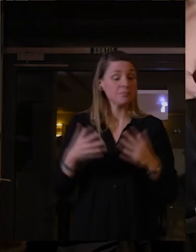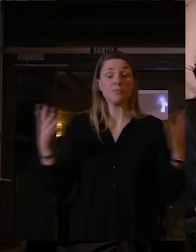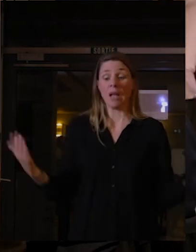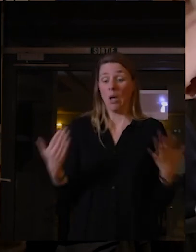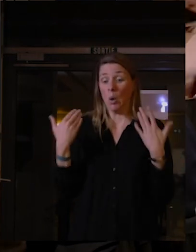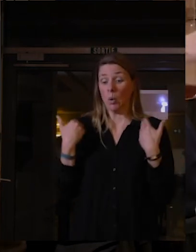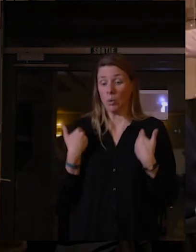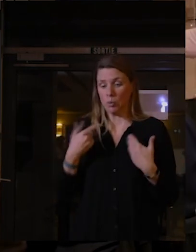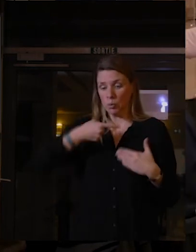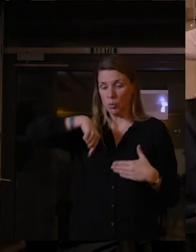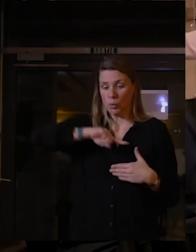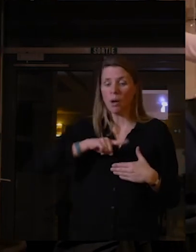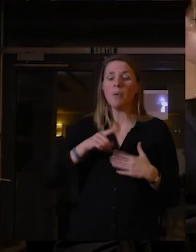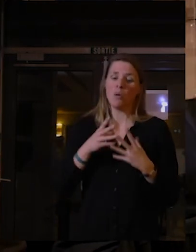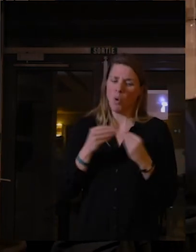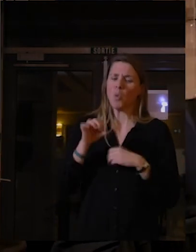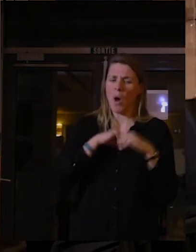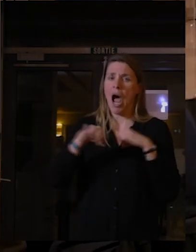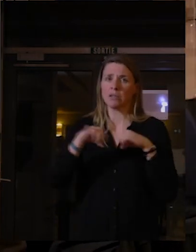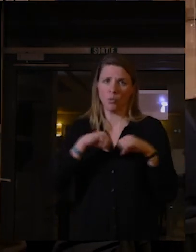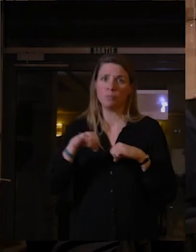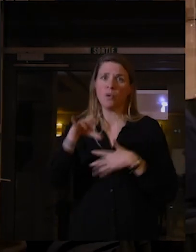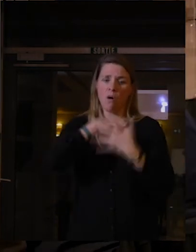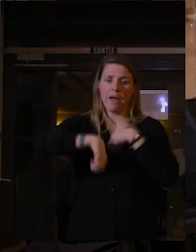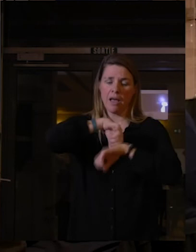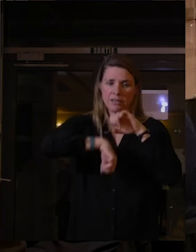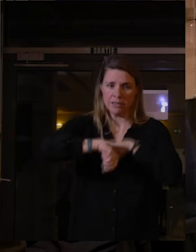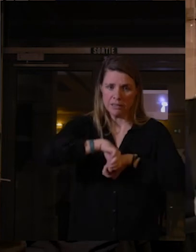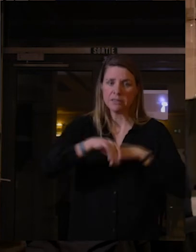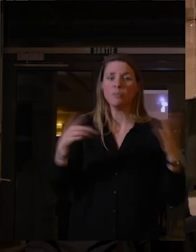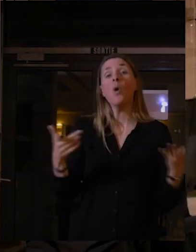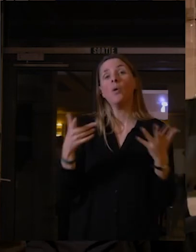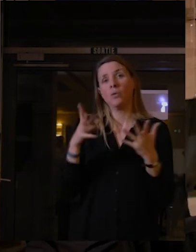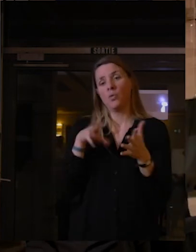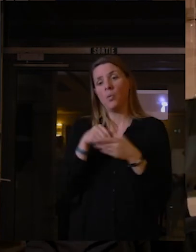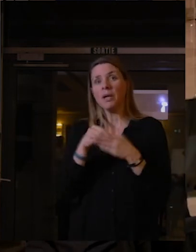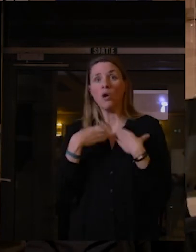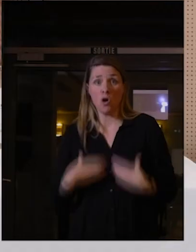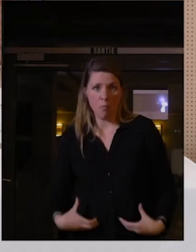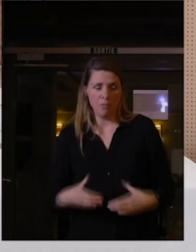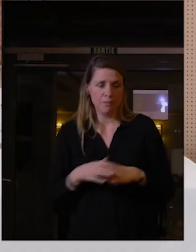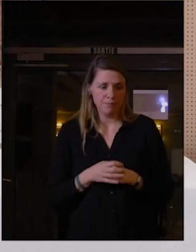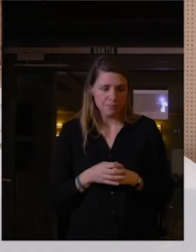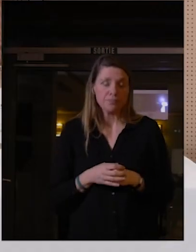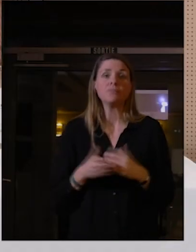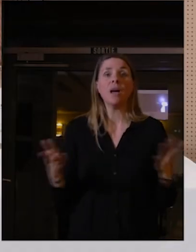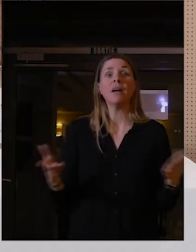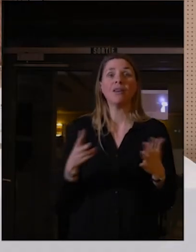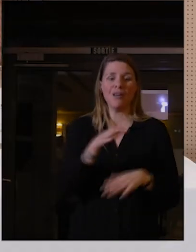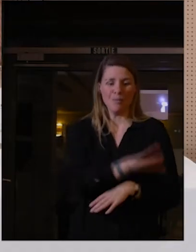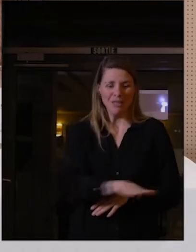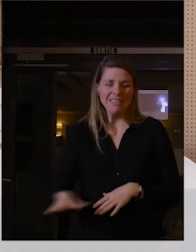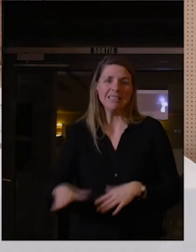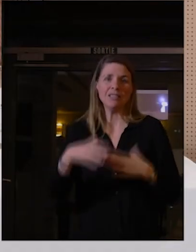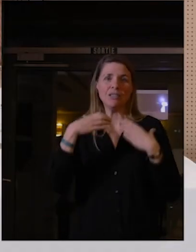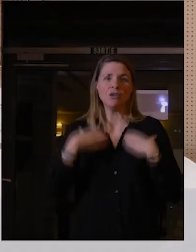Alors nous, de notre côté, on a pas mal d'actions qui sont organisées, alors avec le club notamment, avec les petites du club, donc c'est pas forcément